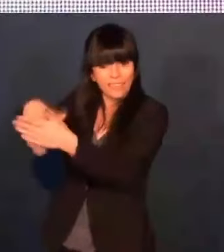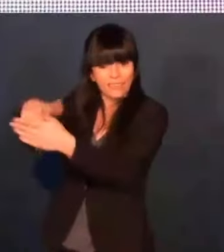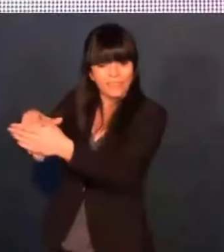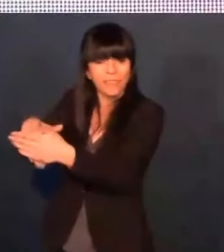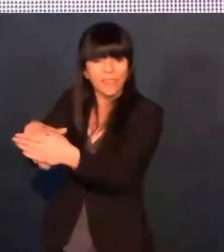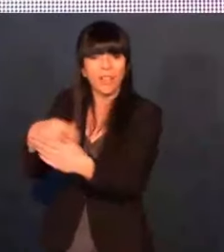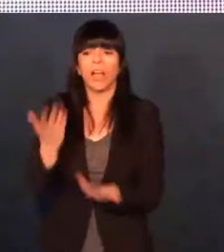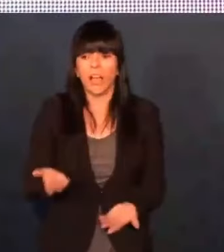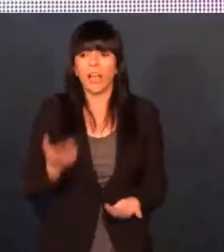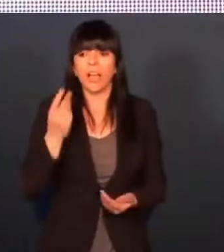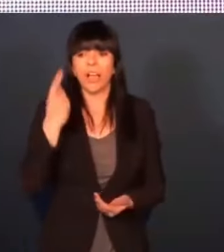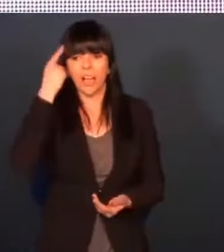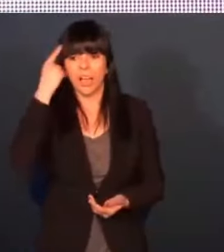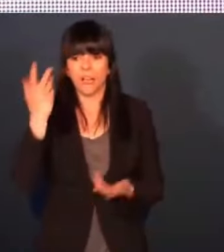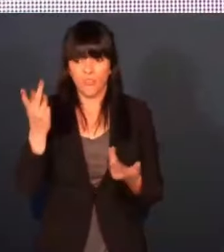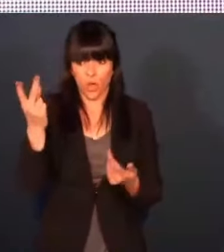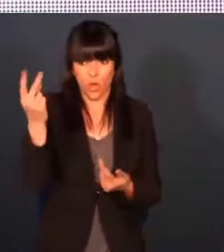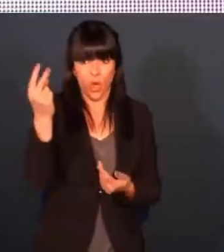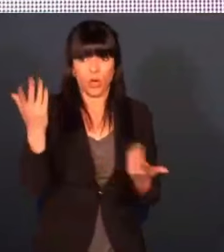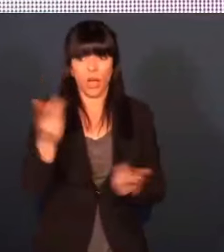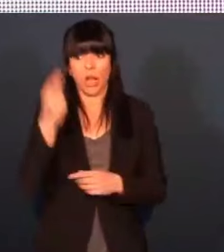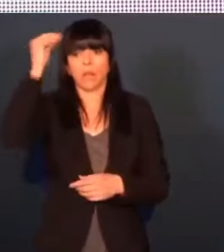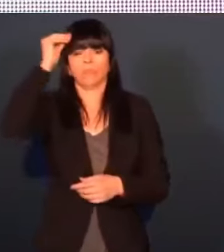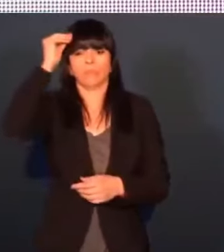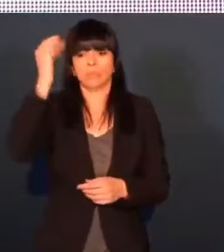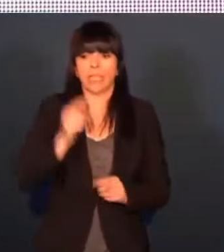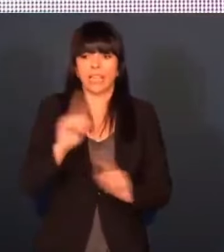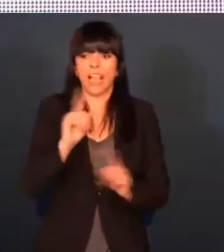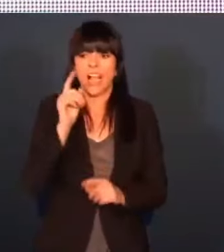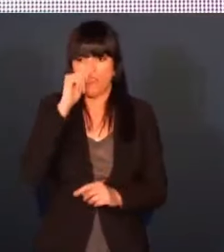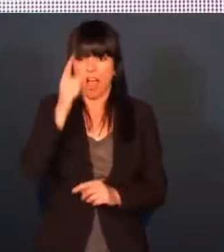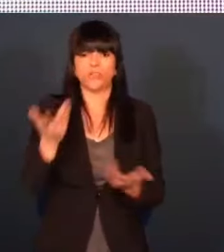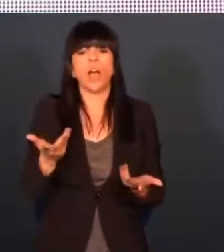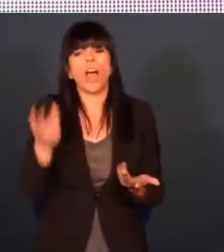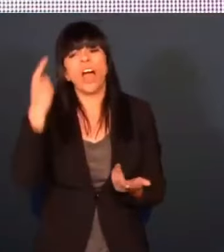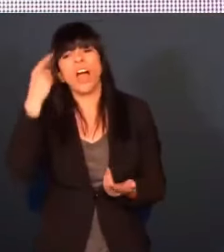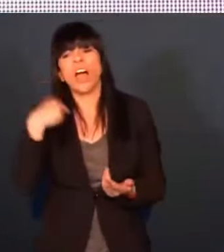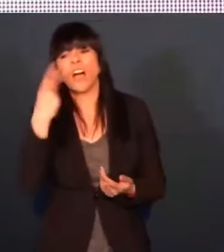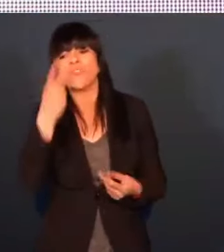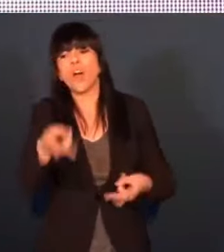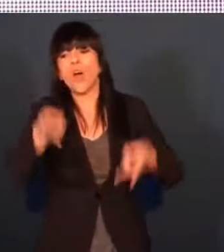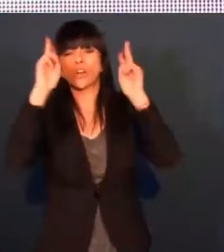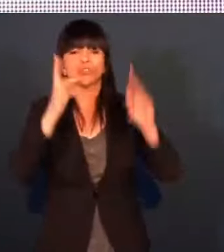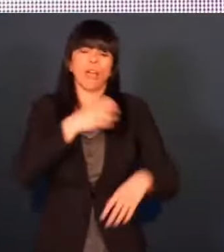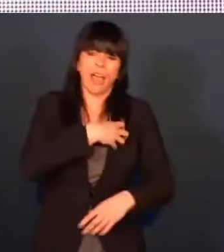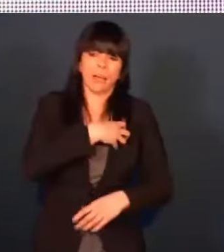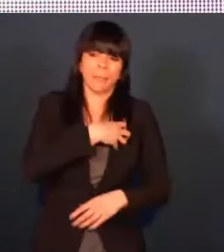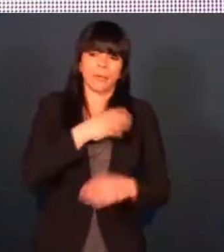Втората поука, и тя е изключително важна. Видяхме, че решенията в ГЕРБ ги взема